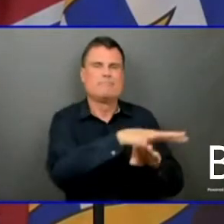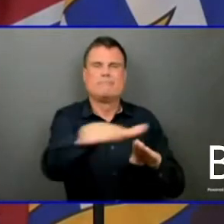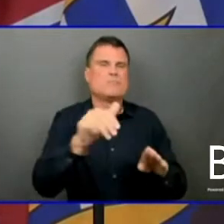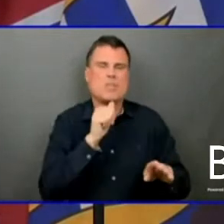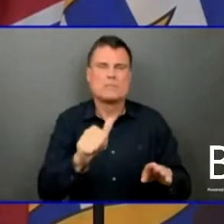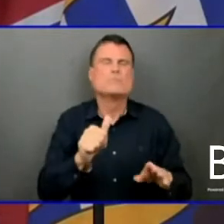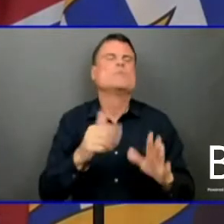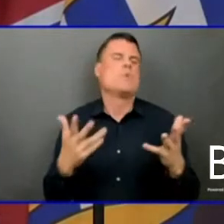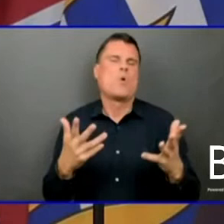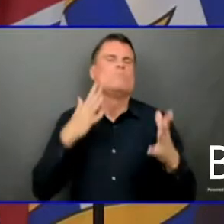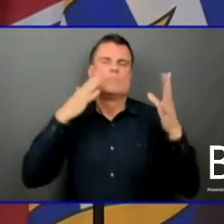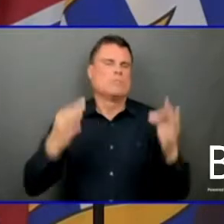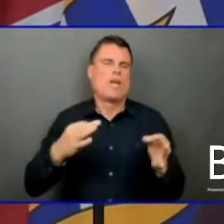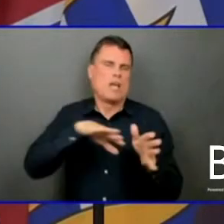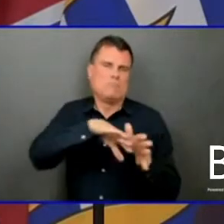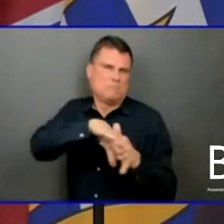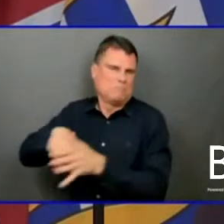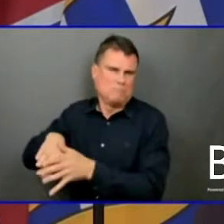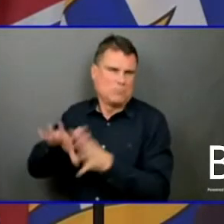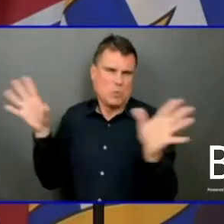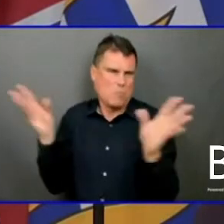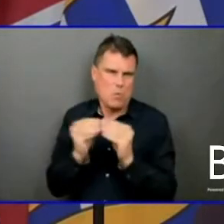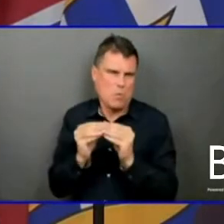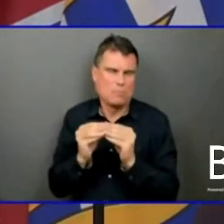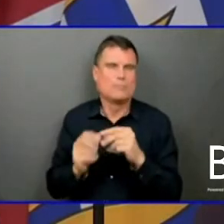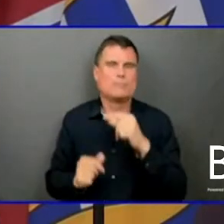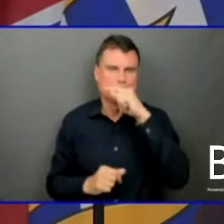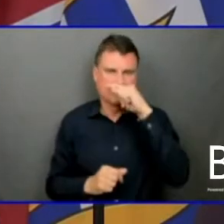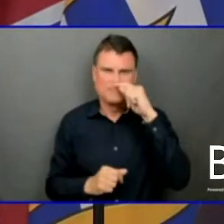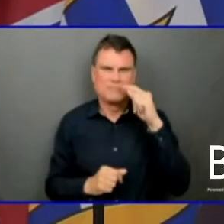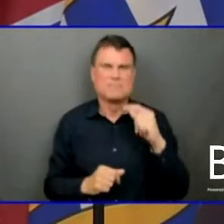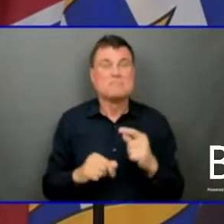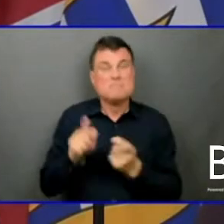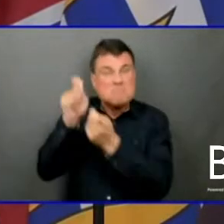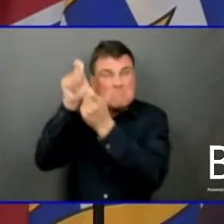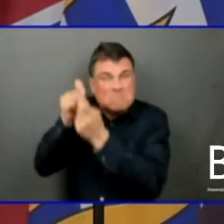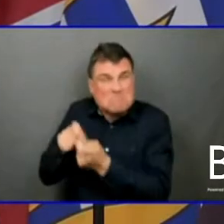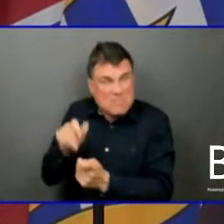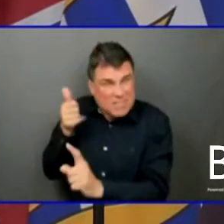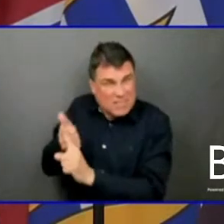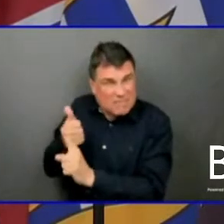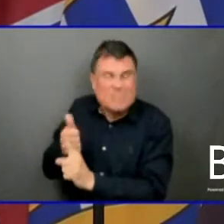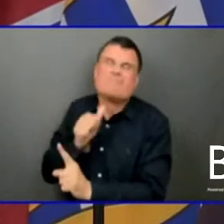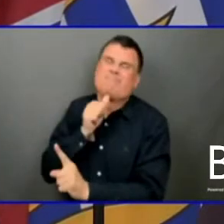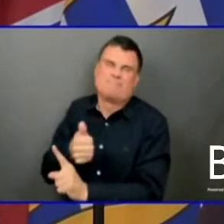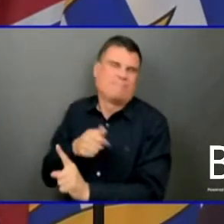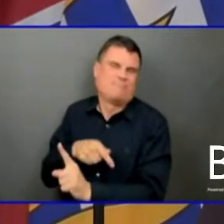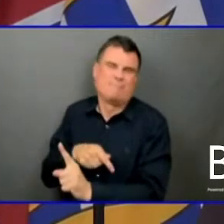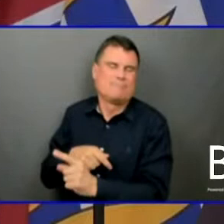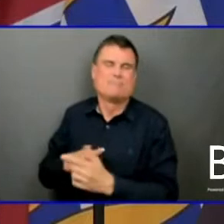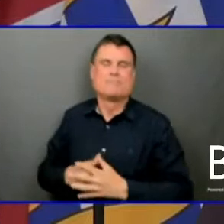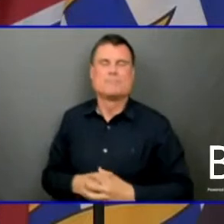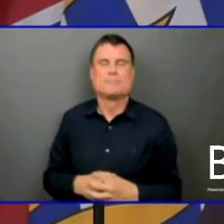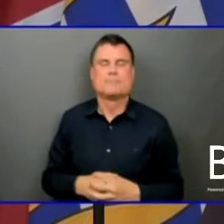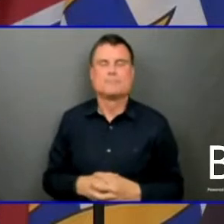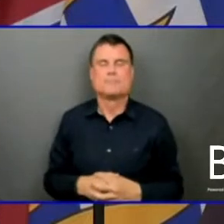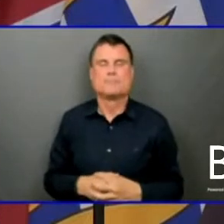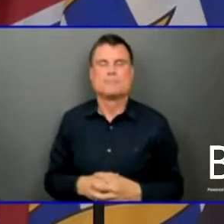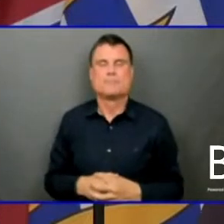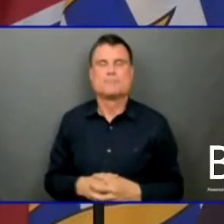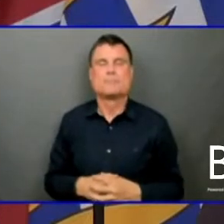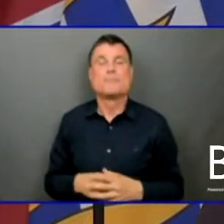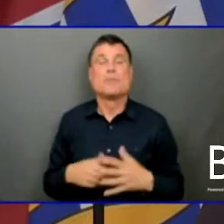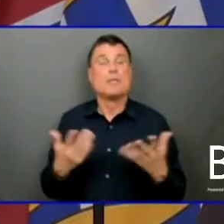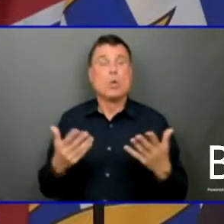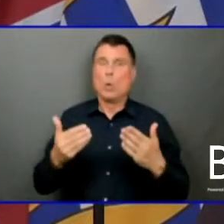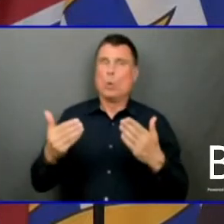不提供。其实 CDC 都有。好，再看看多少人死亡。 We have no new outbreaks to report 没有新增 today, which leaves us